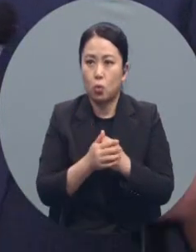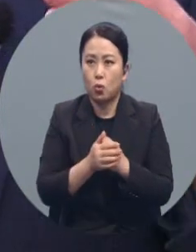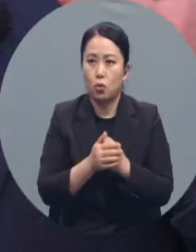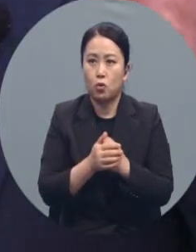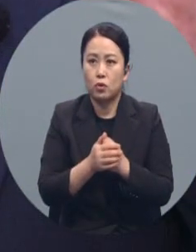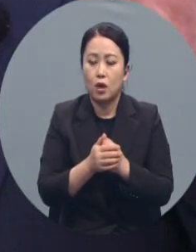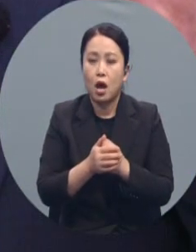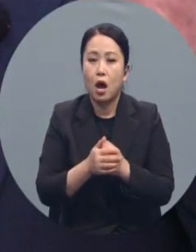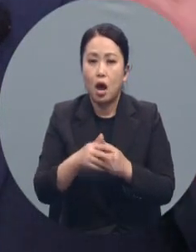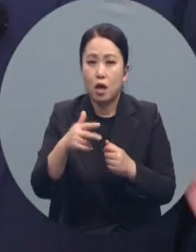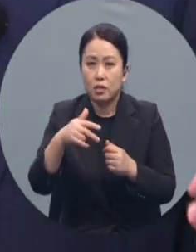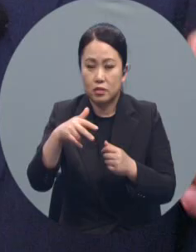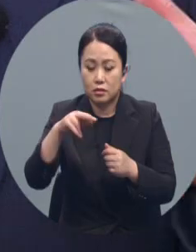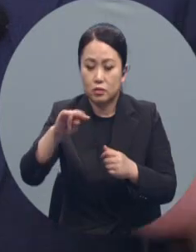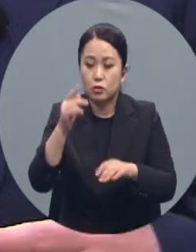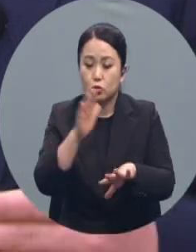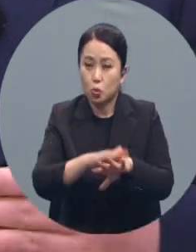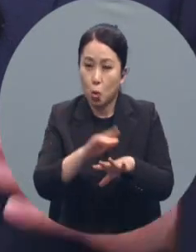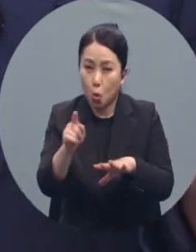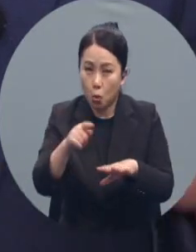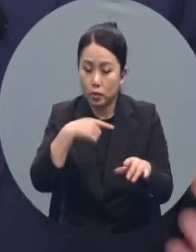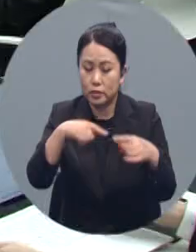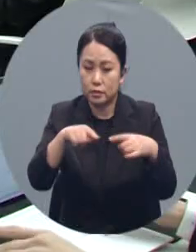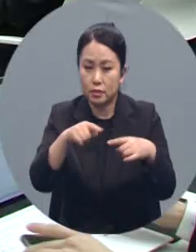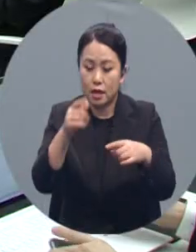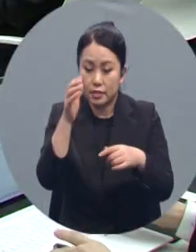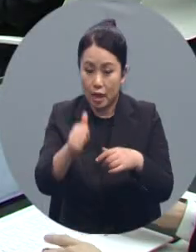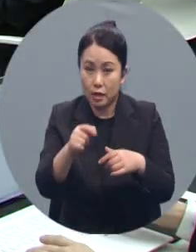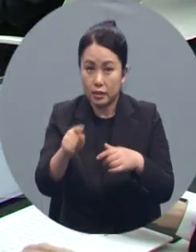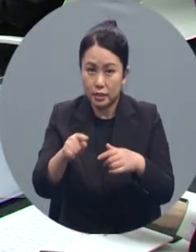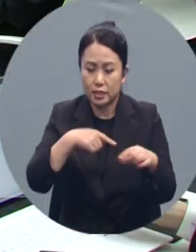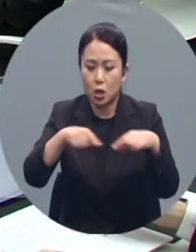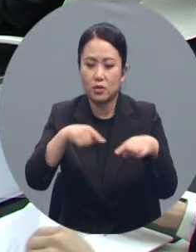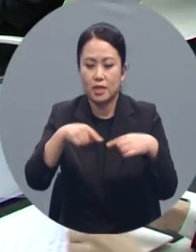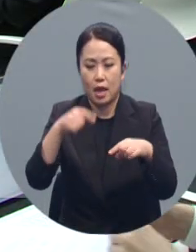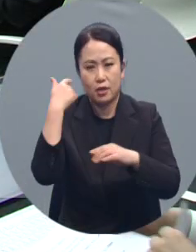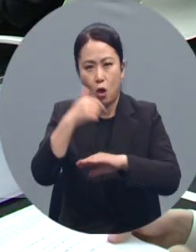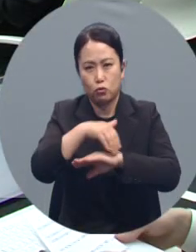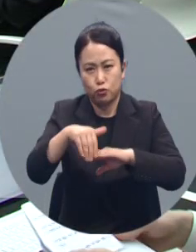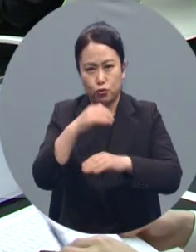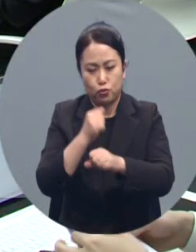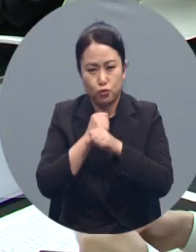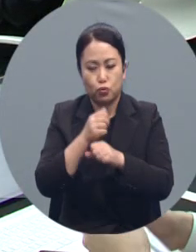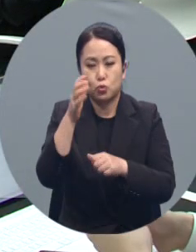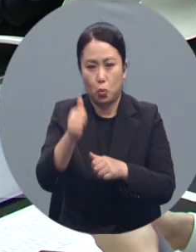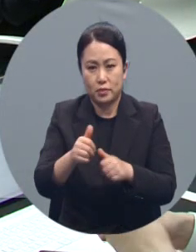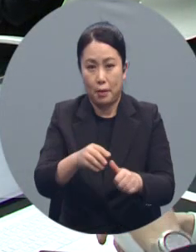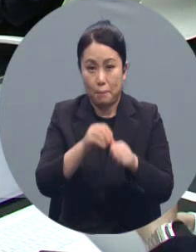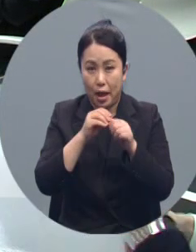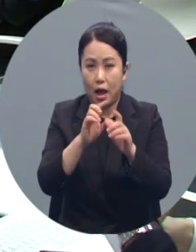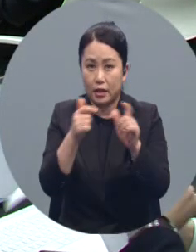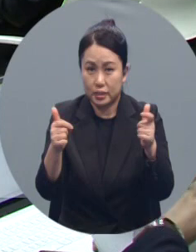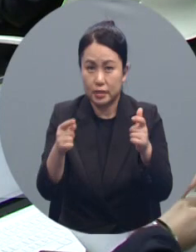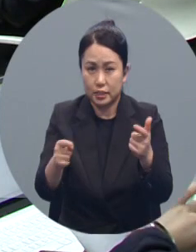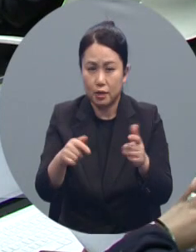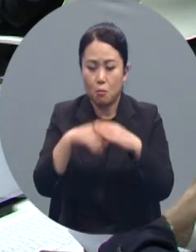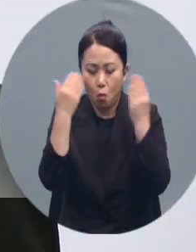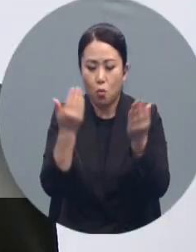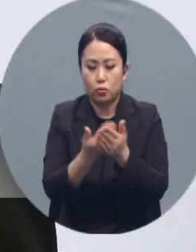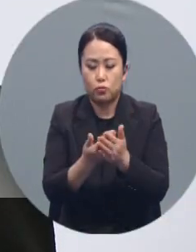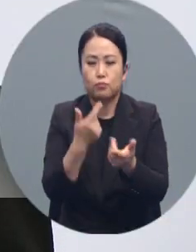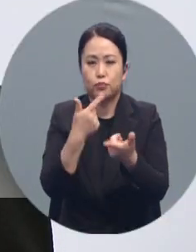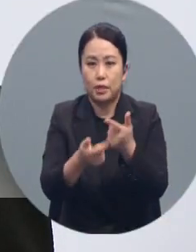시의원은 정책센터장에 임명되는 등 지난 지선에서 낙선한 구청장과 시의원들이 대거 시당의 주요